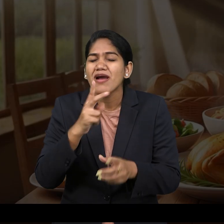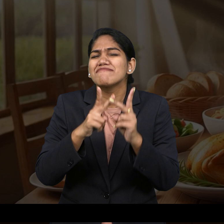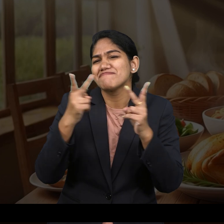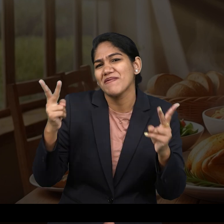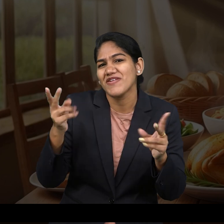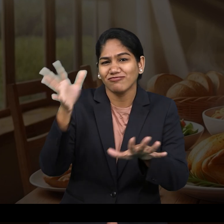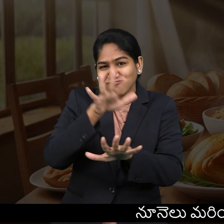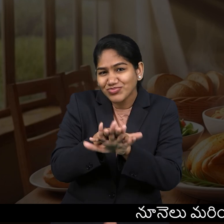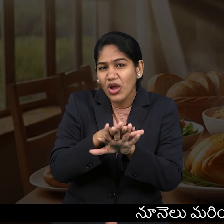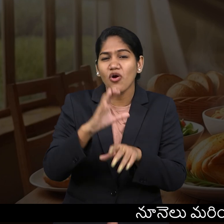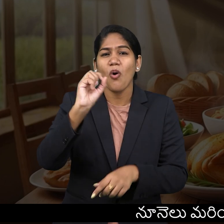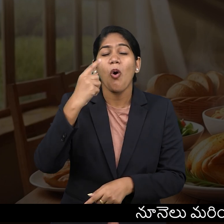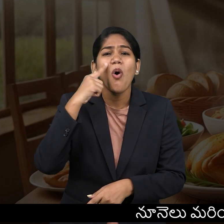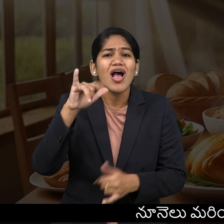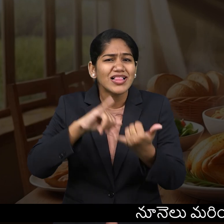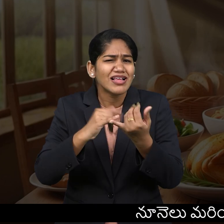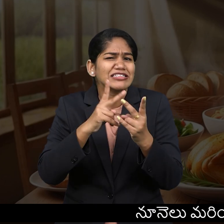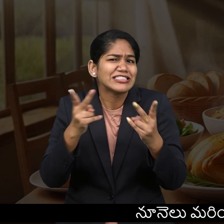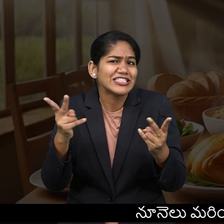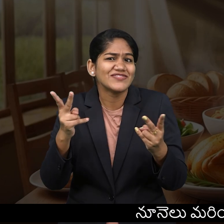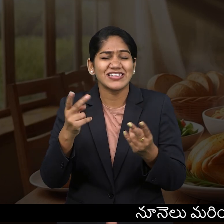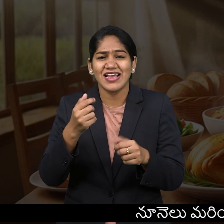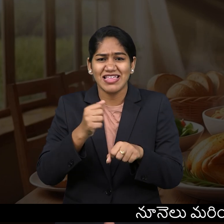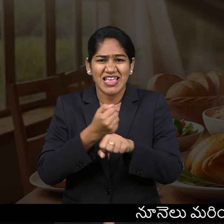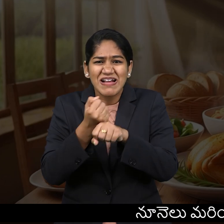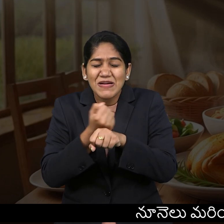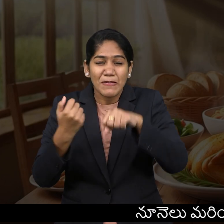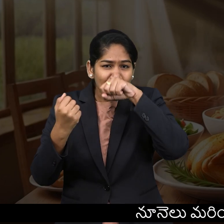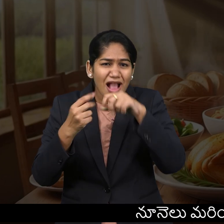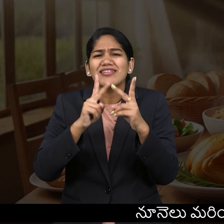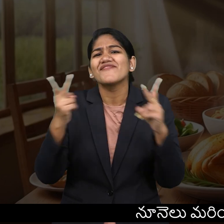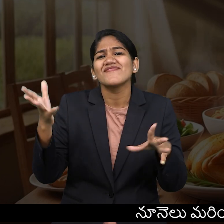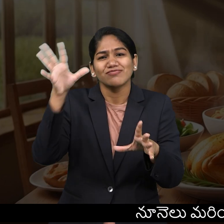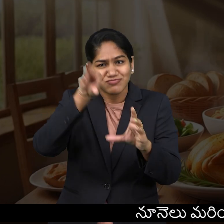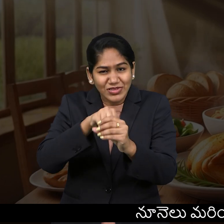గింజలు, నూనెలు మరియు నెయ్యి యొక్క కలయిక.